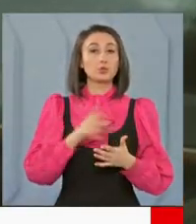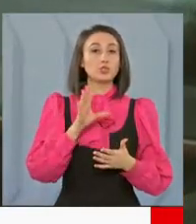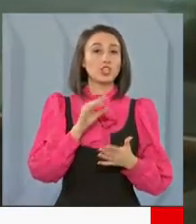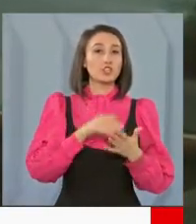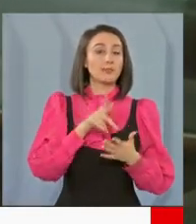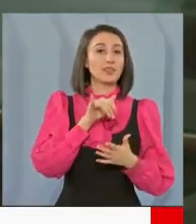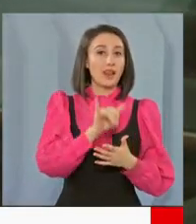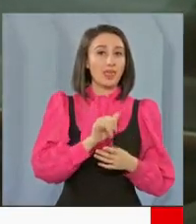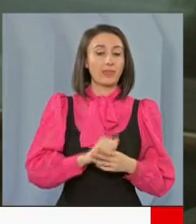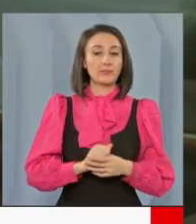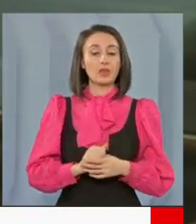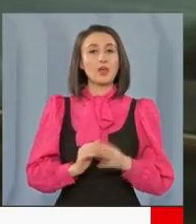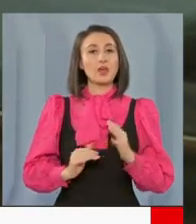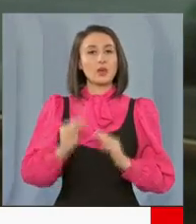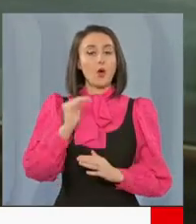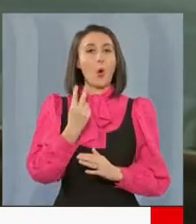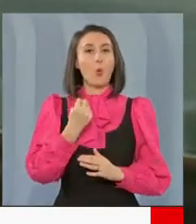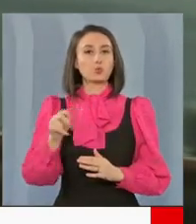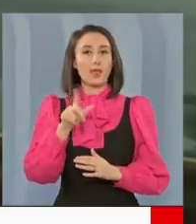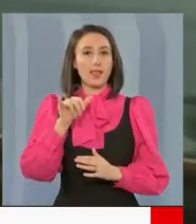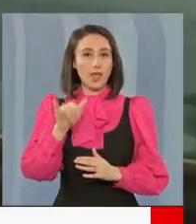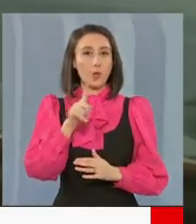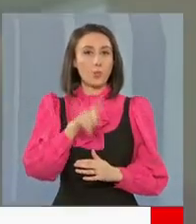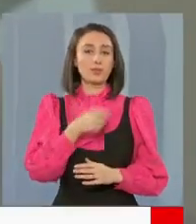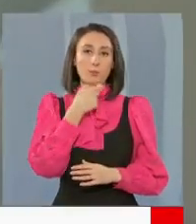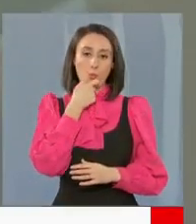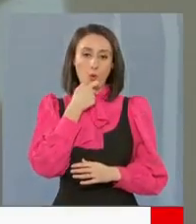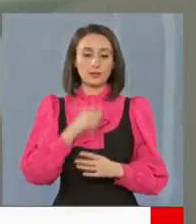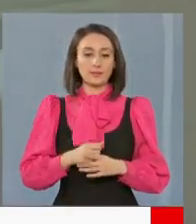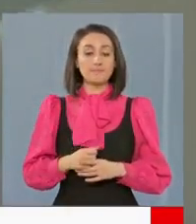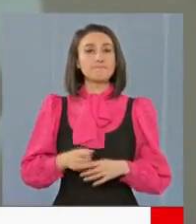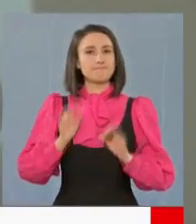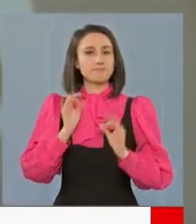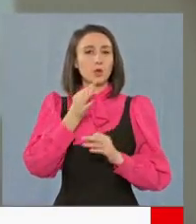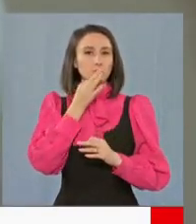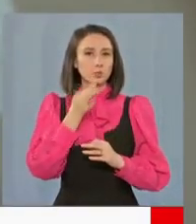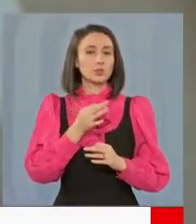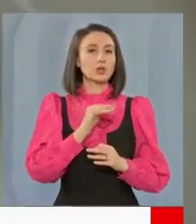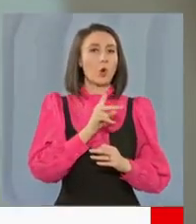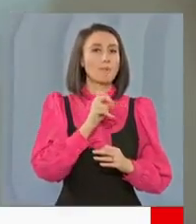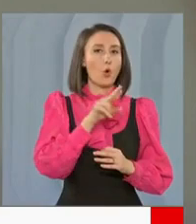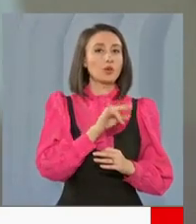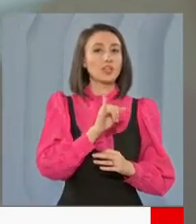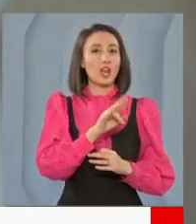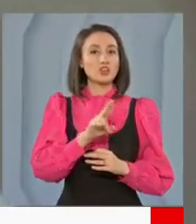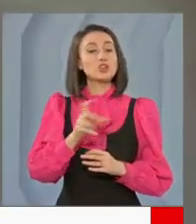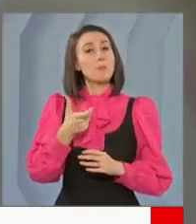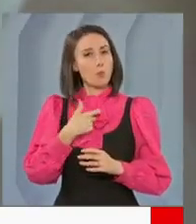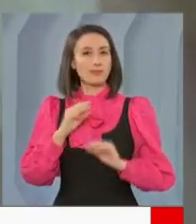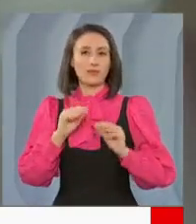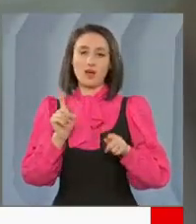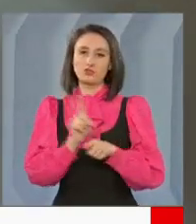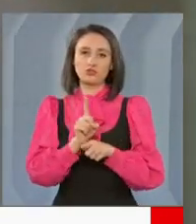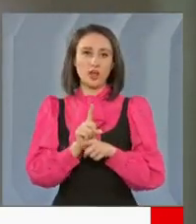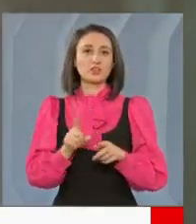ani rata a crescut cu aproape 800 RON în ultimul an specialiștii BNR preconizează că robor și rcc ar putea să ajungă la aceleași valori în